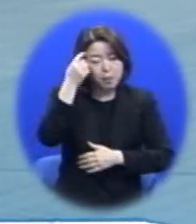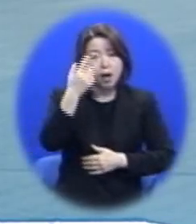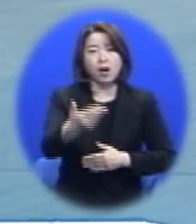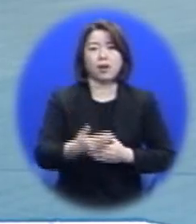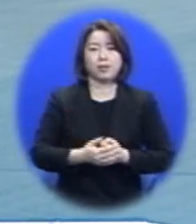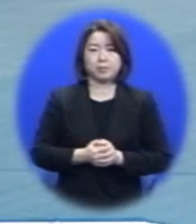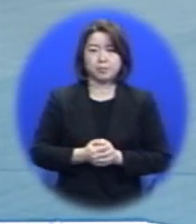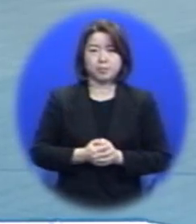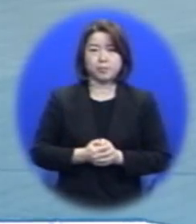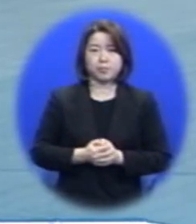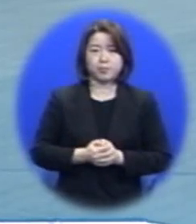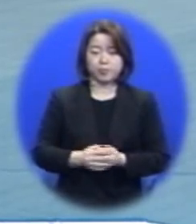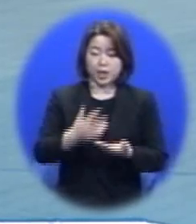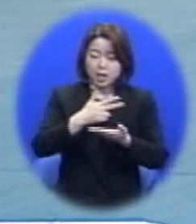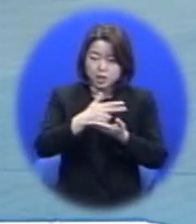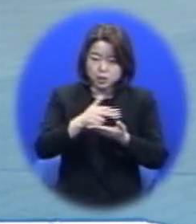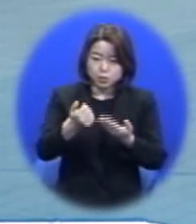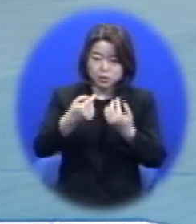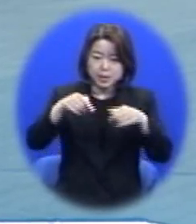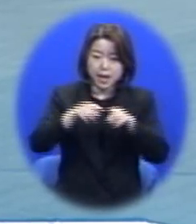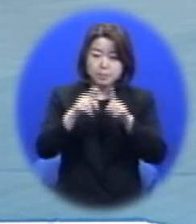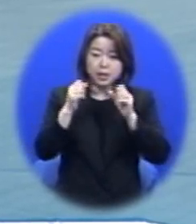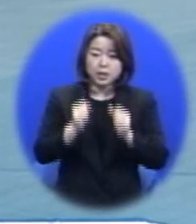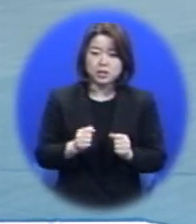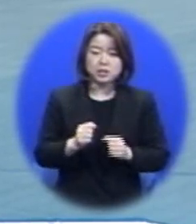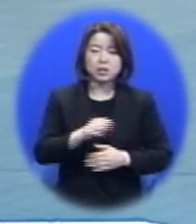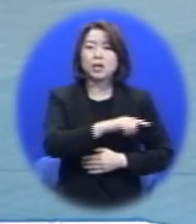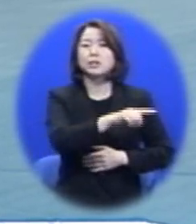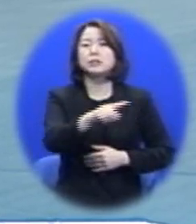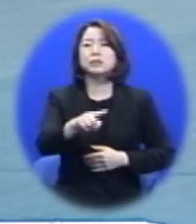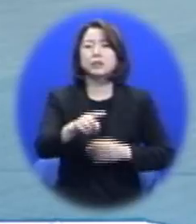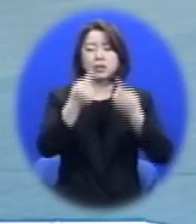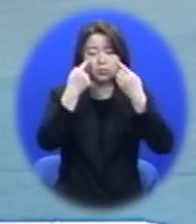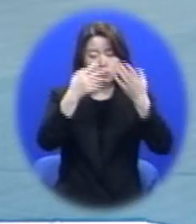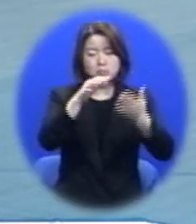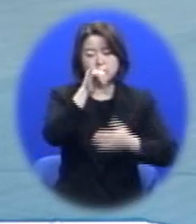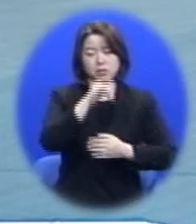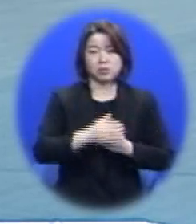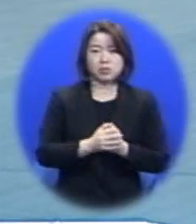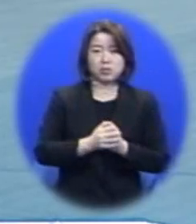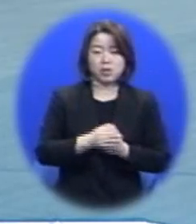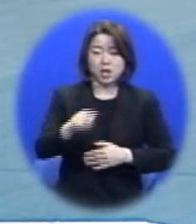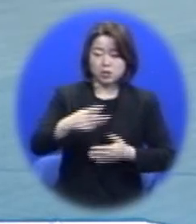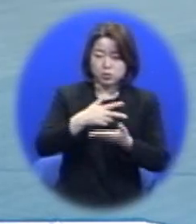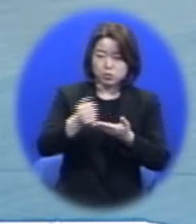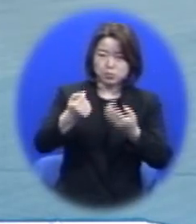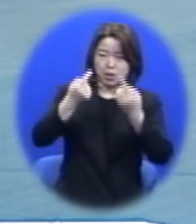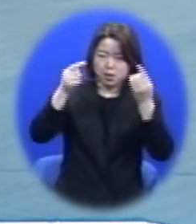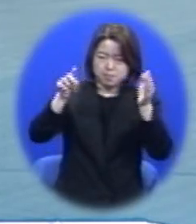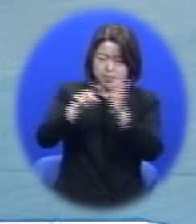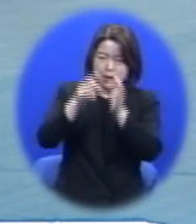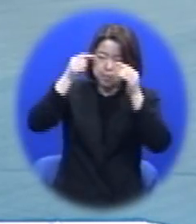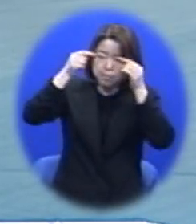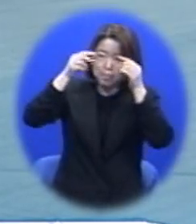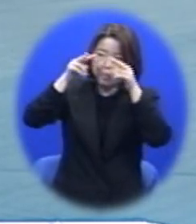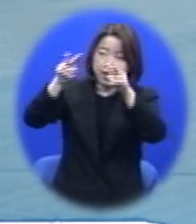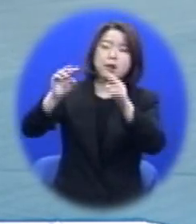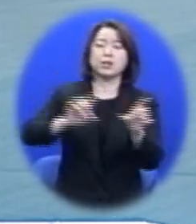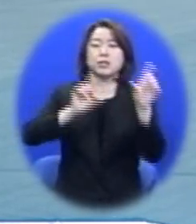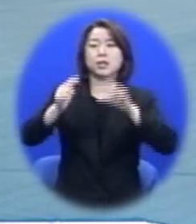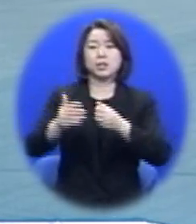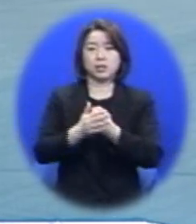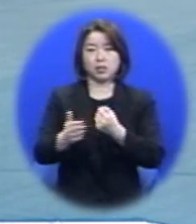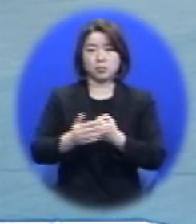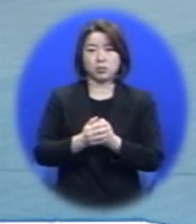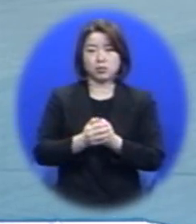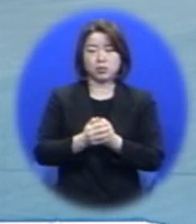주님이 함께 하시는 게 그들에게 분명했기 때문에, 그리고 그 주님을 계속 바라보며 살았기 때문에, 그래서